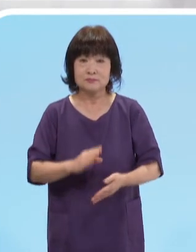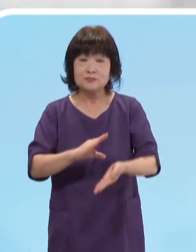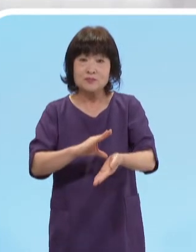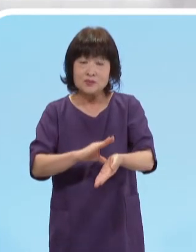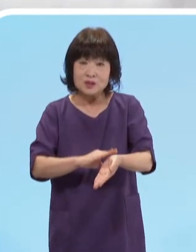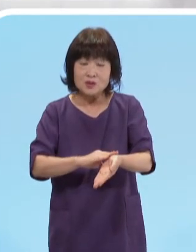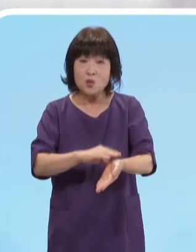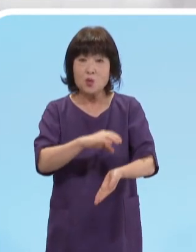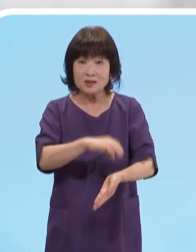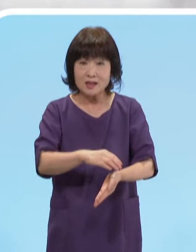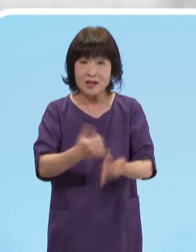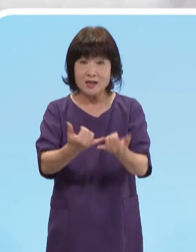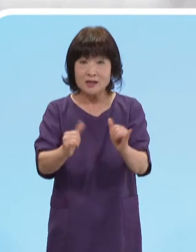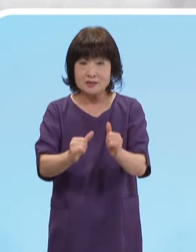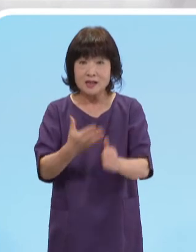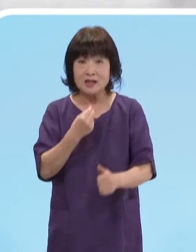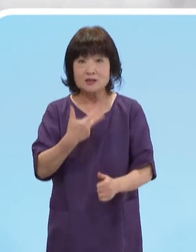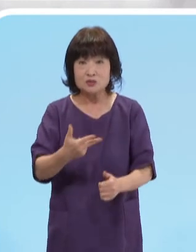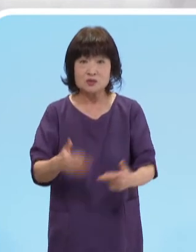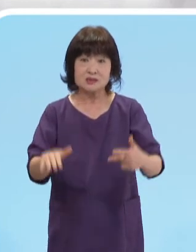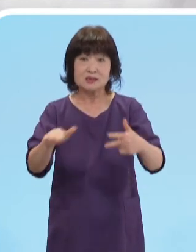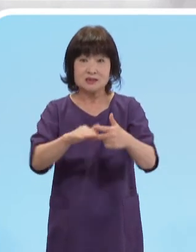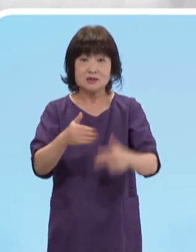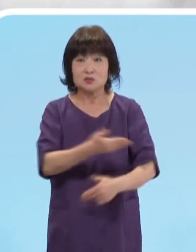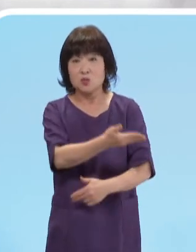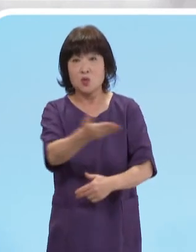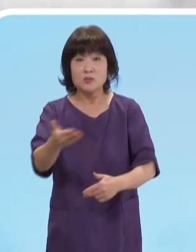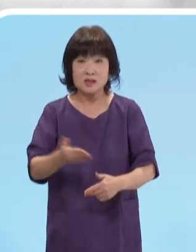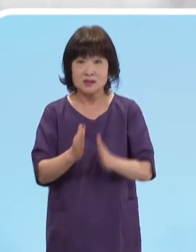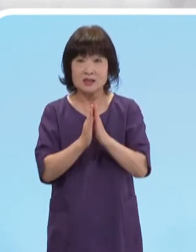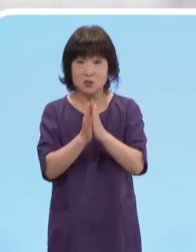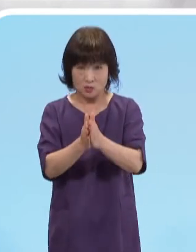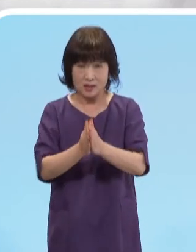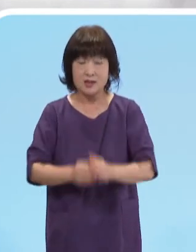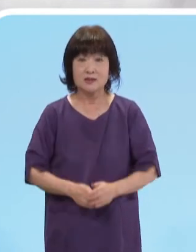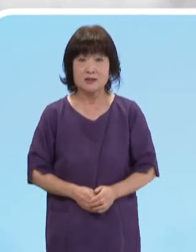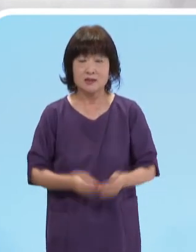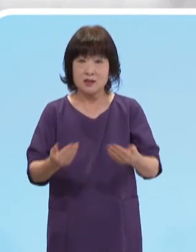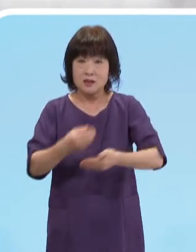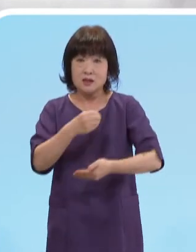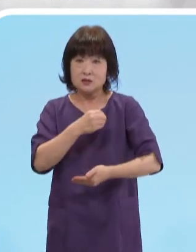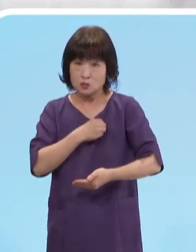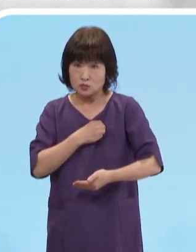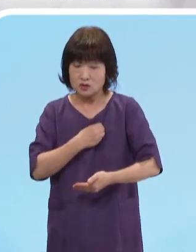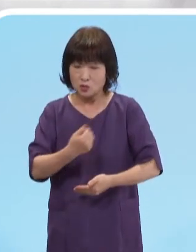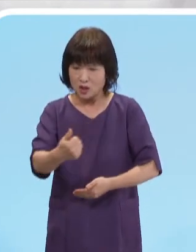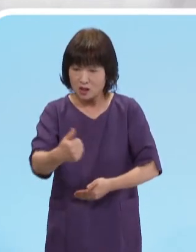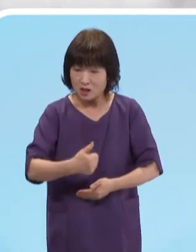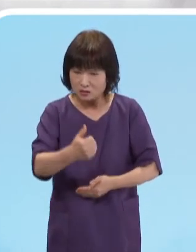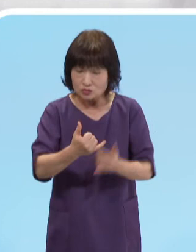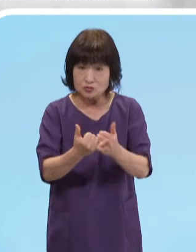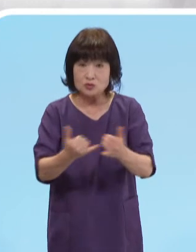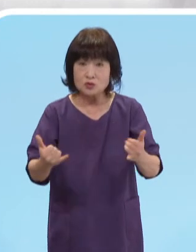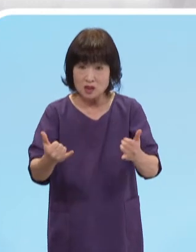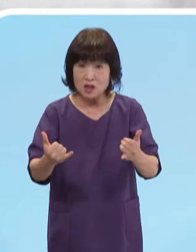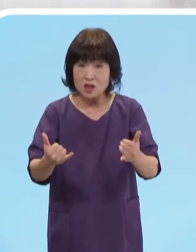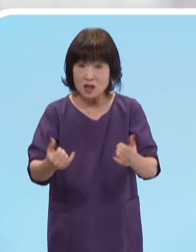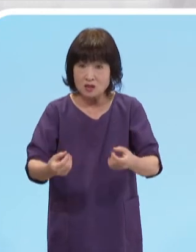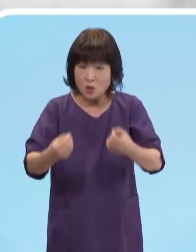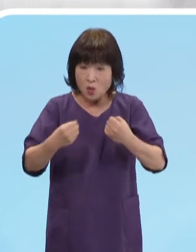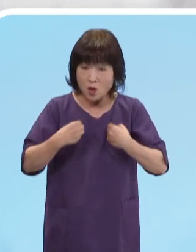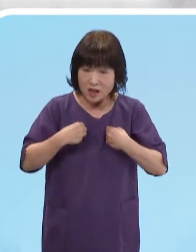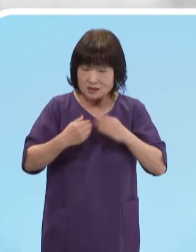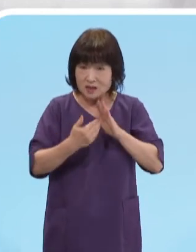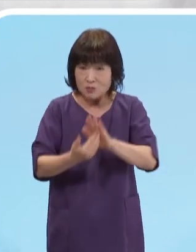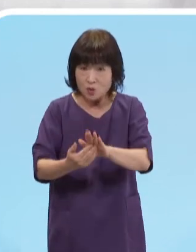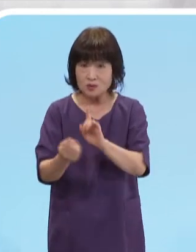医療機関、社会福祉施設の皆さんへのお願いです。職員、通所者などへの感染防